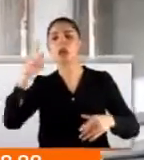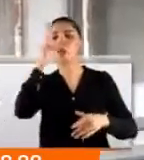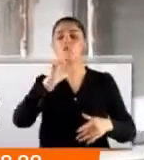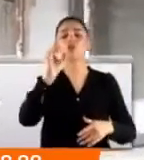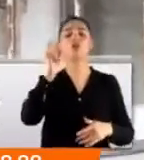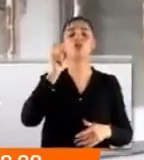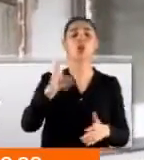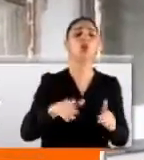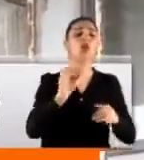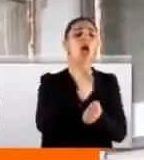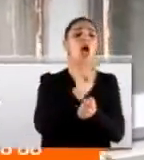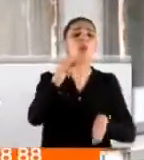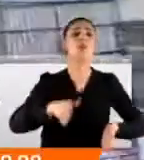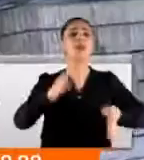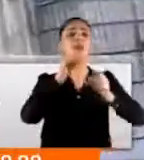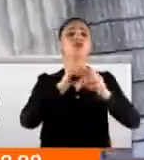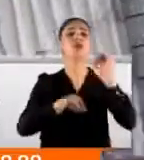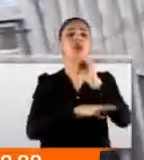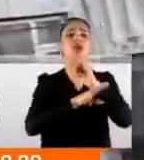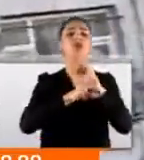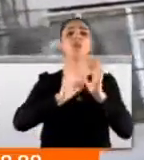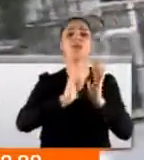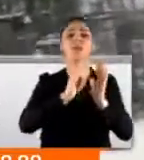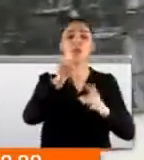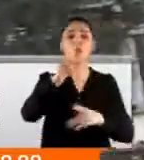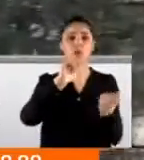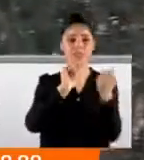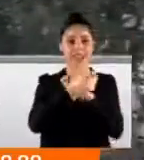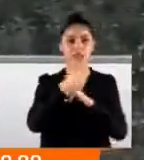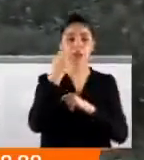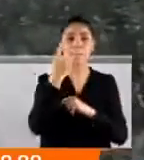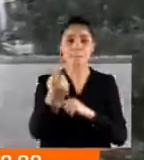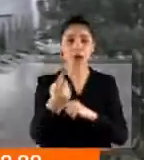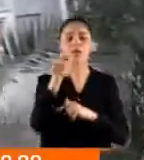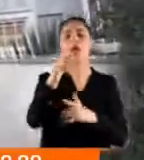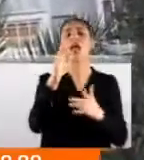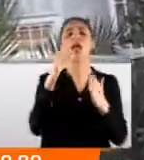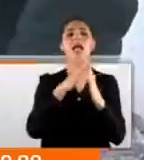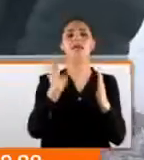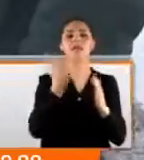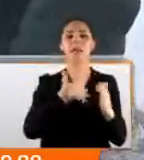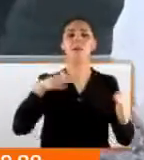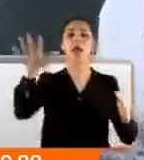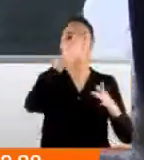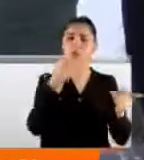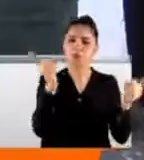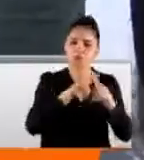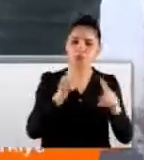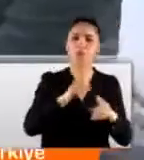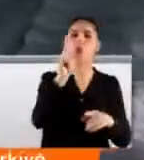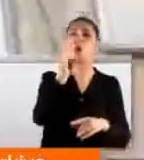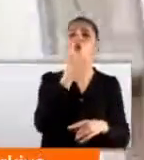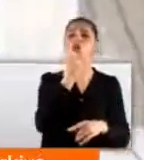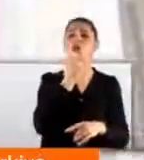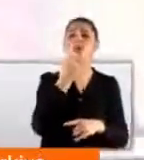işte bu binalarda yaşamaya devam ediyor. Kentsel dönüşüme gelince daire sahipleri defalarca bir araya geldi ama geçen 13